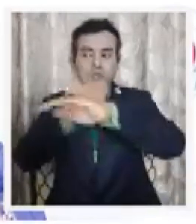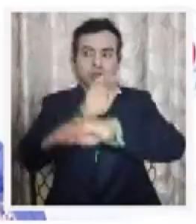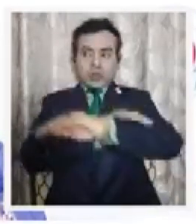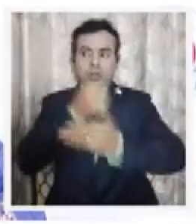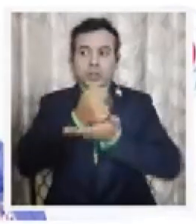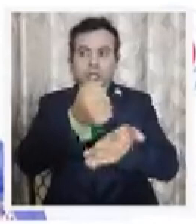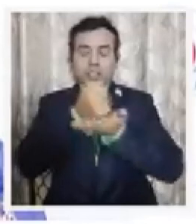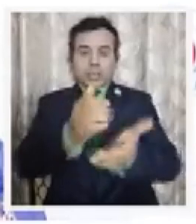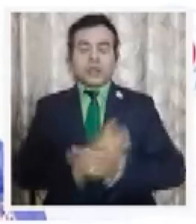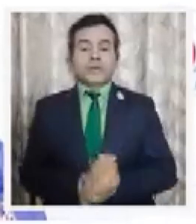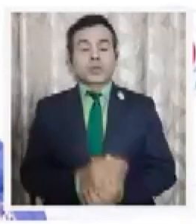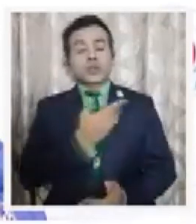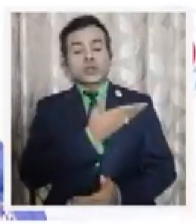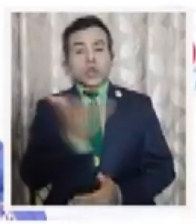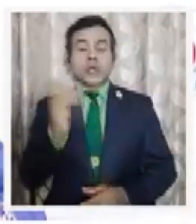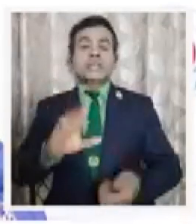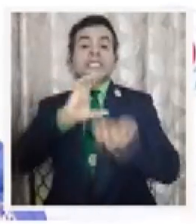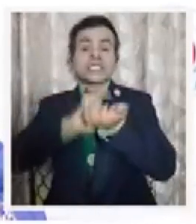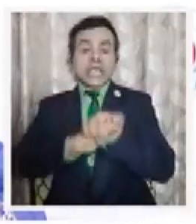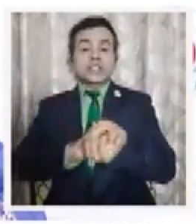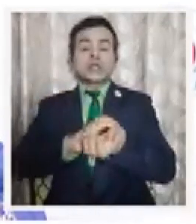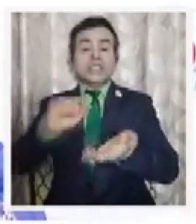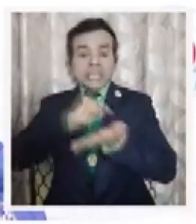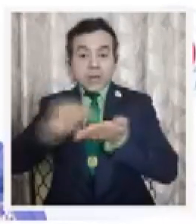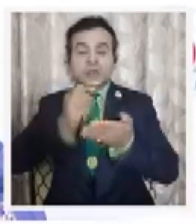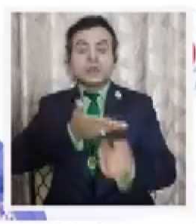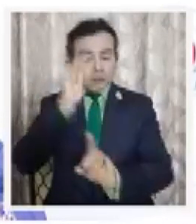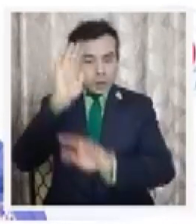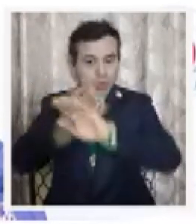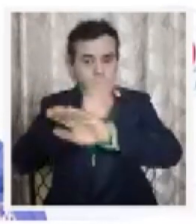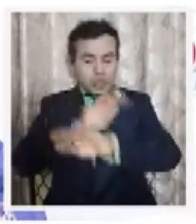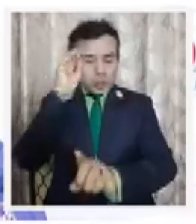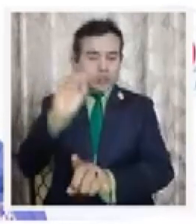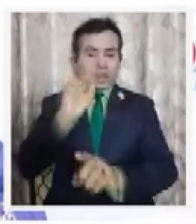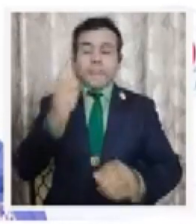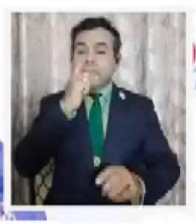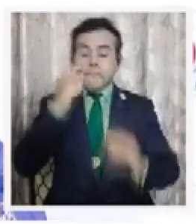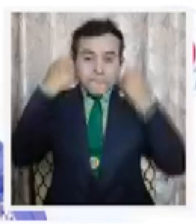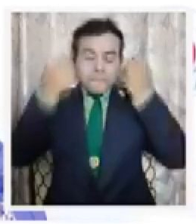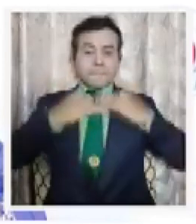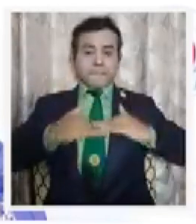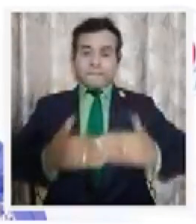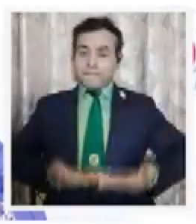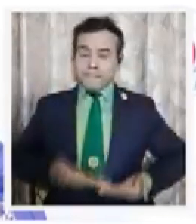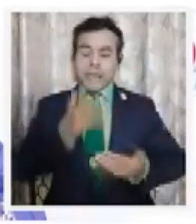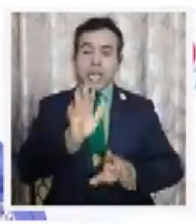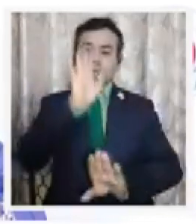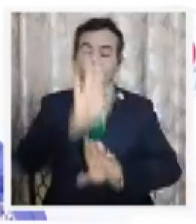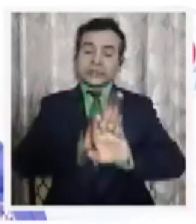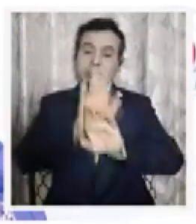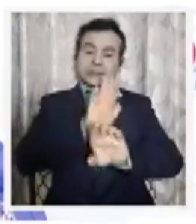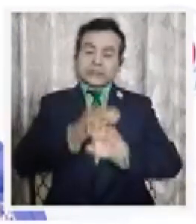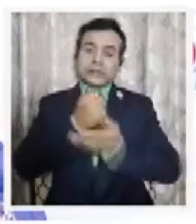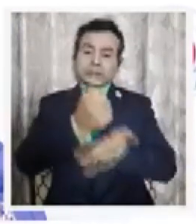আছে, যেখানে মিডওয়াইফ সহ দক্ষ স্বাস্থ্যকর্মীরা রয়েছে। সেখানে সকল স্বাস্থ্যবিধি অনুসরণ করে গর্ভবতী